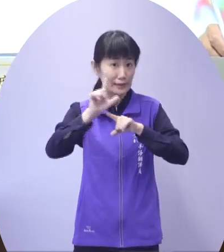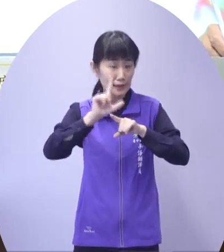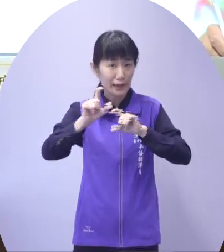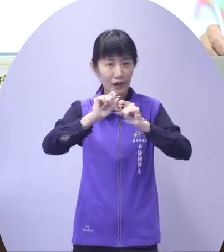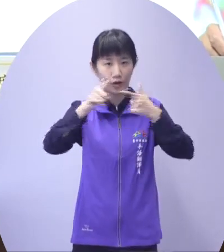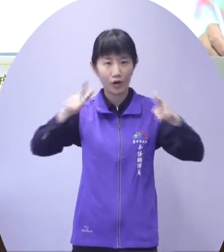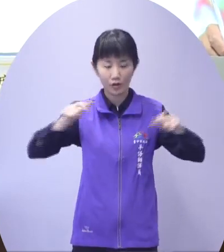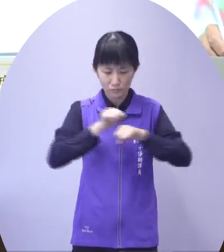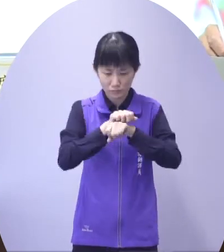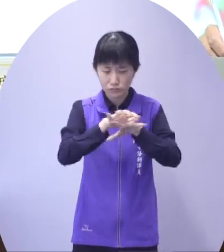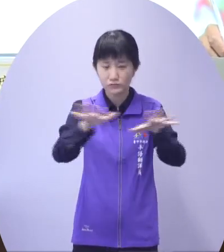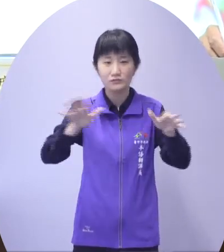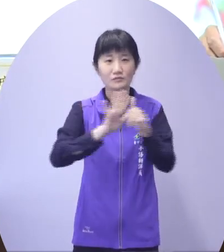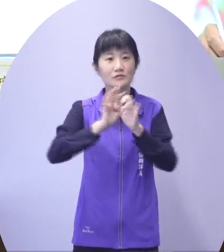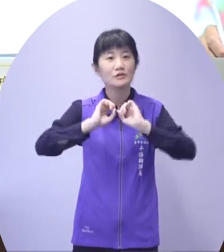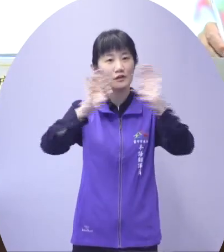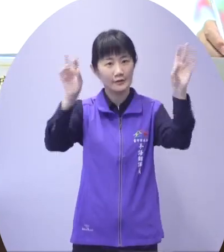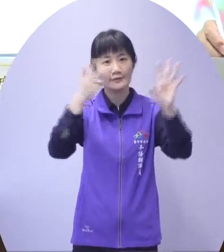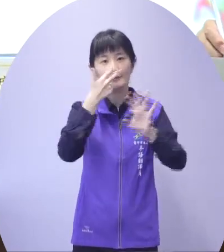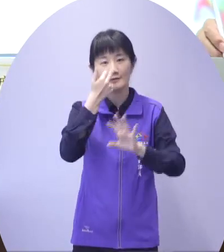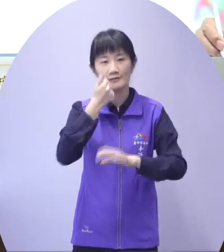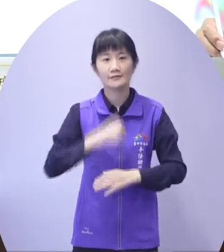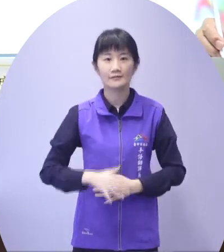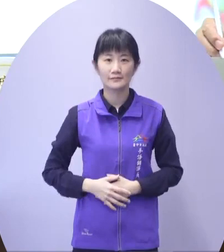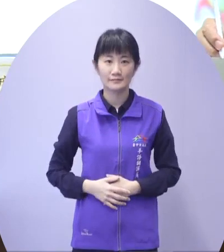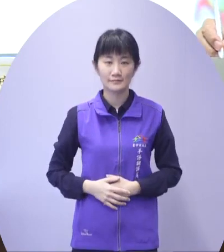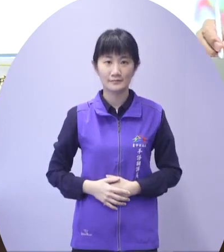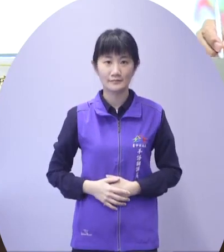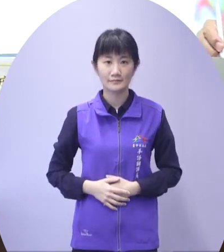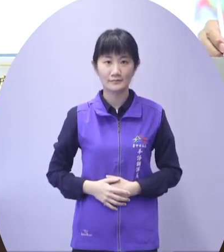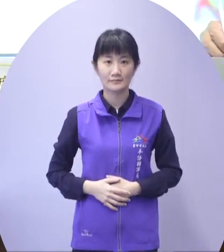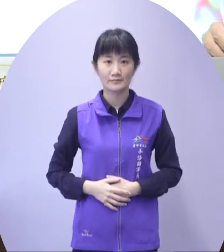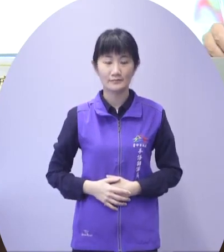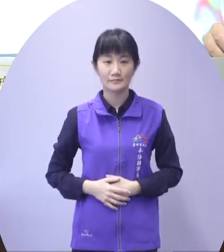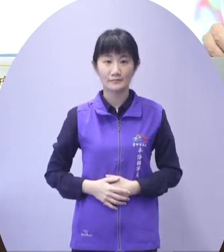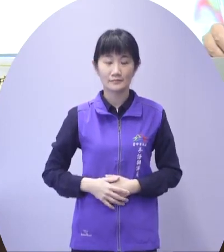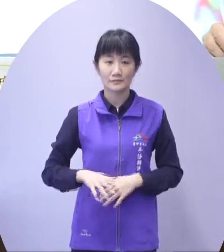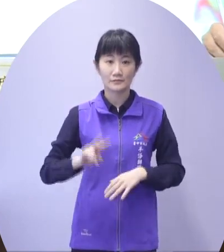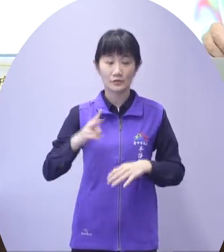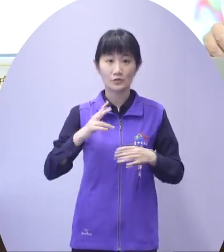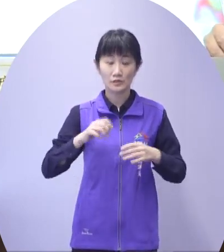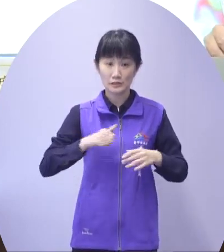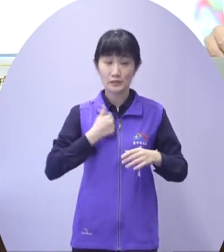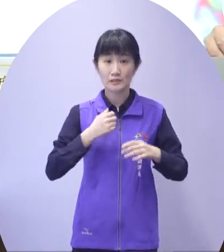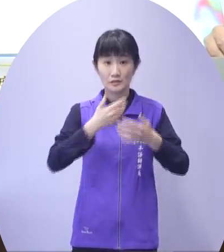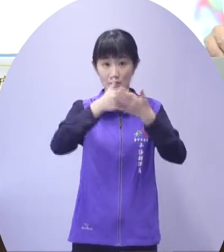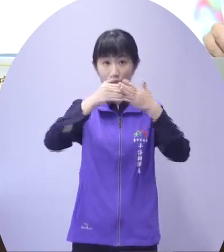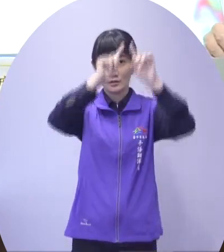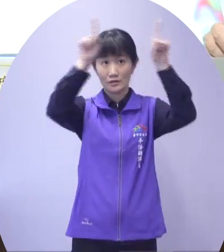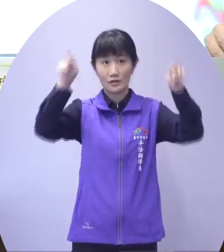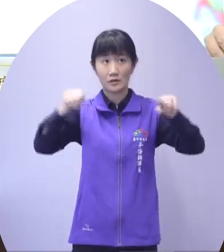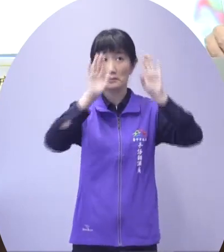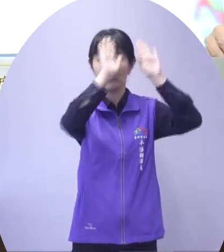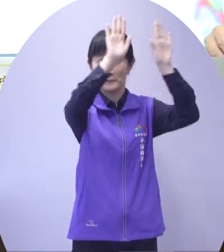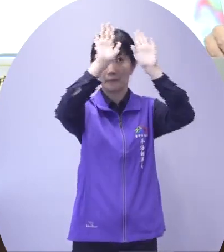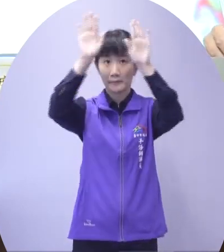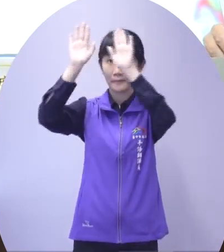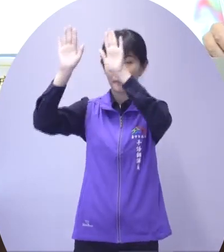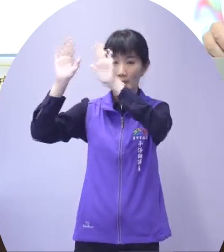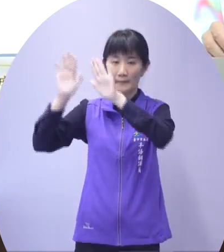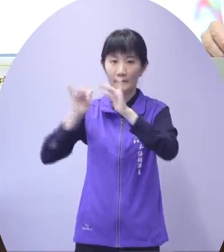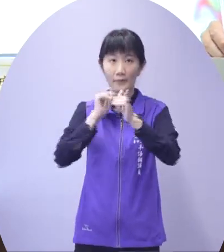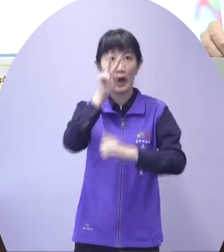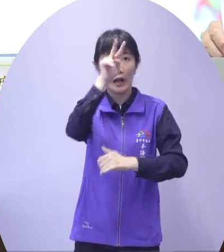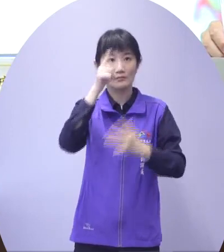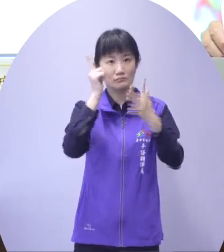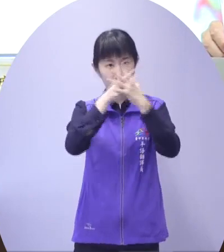是相关的这个网络的这样的一个或者是实体行销都没有关系，可能迅速的那麻烦